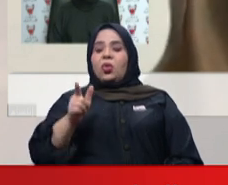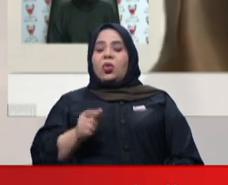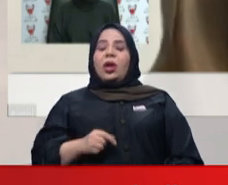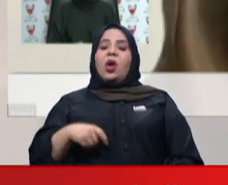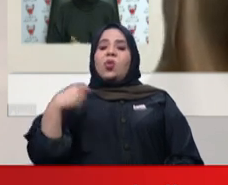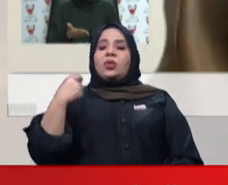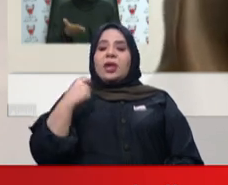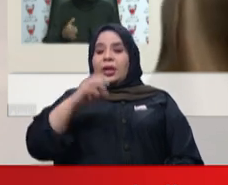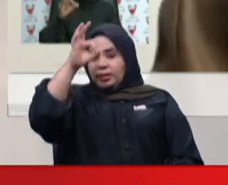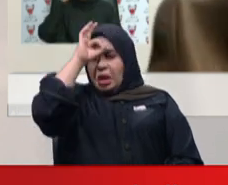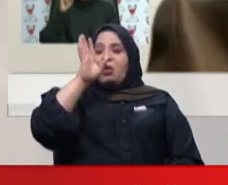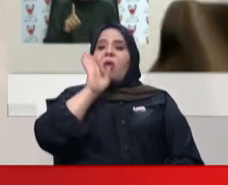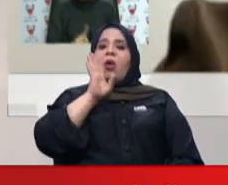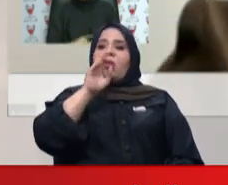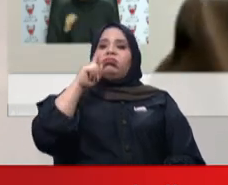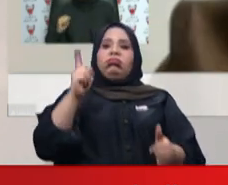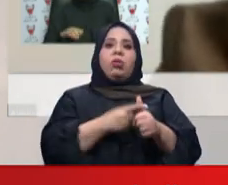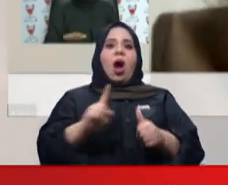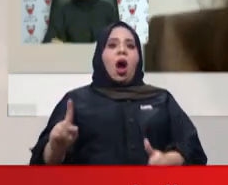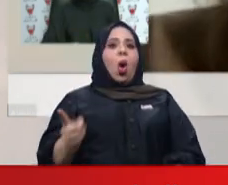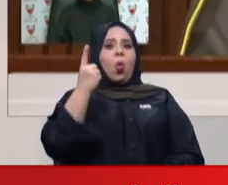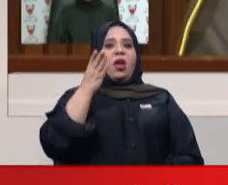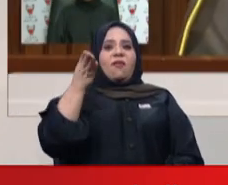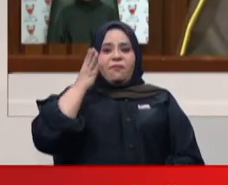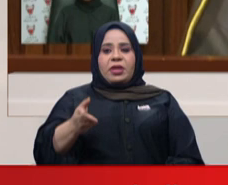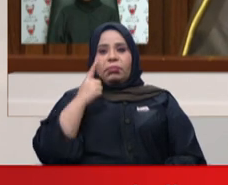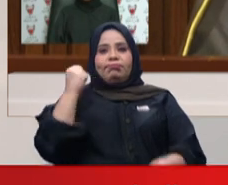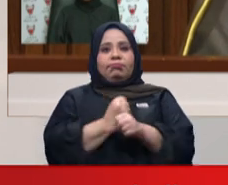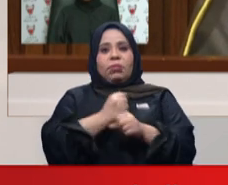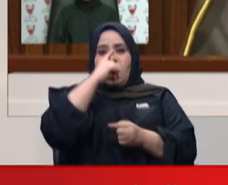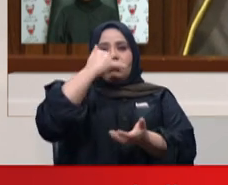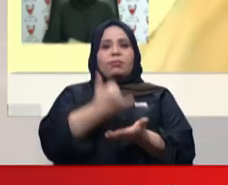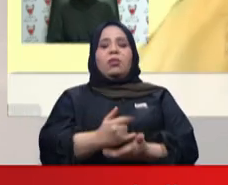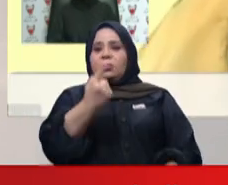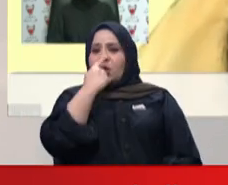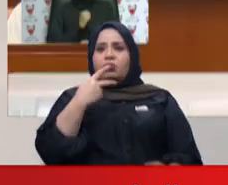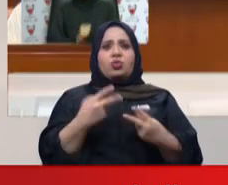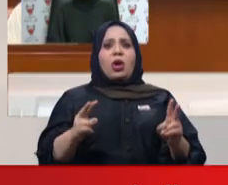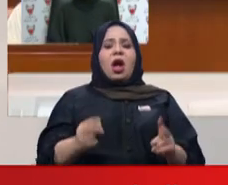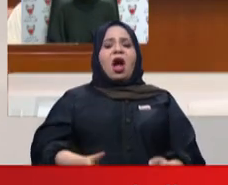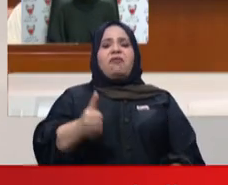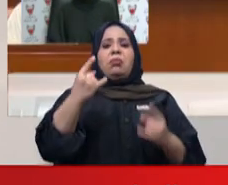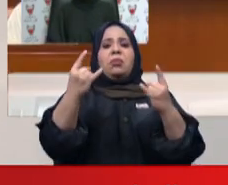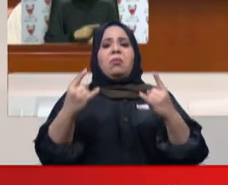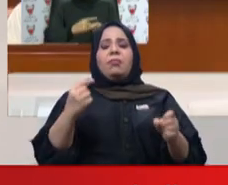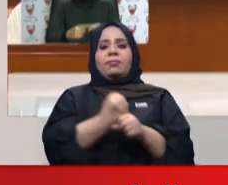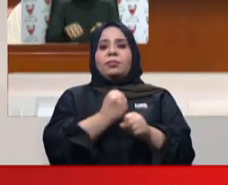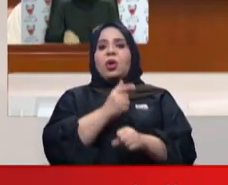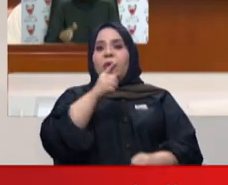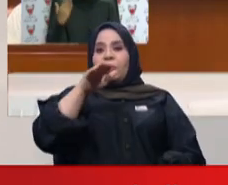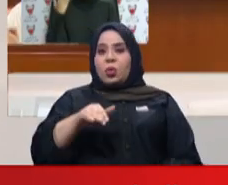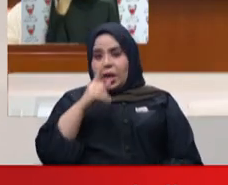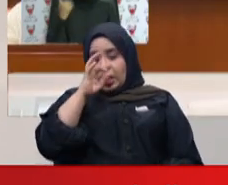سباقة في هذا المجال، فهي يعني تؤدي هذا الواجب على أحسن وجه، وقد تكفلت